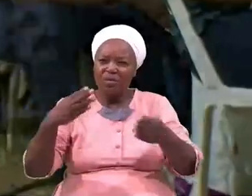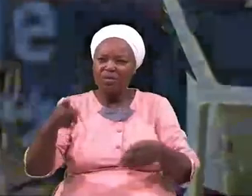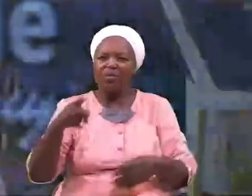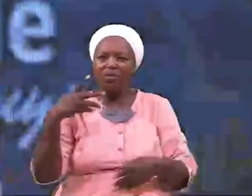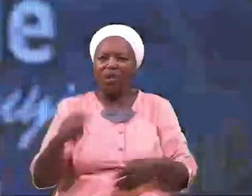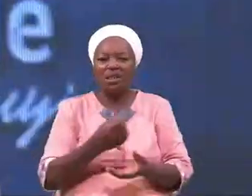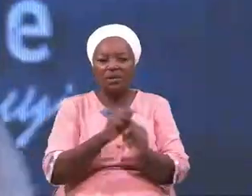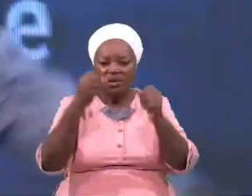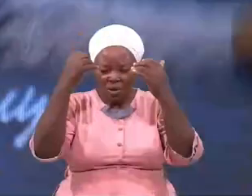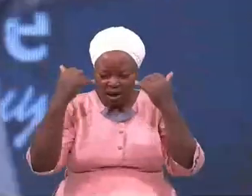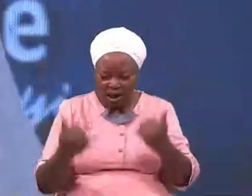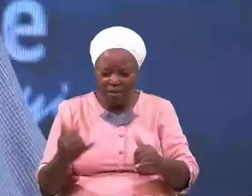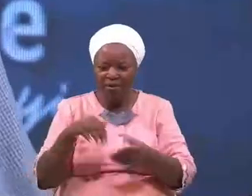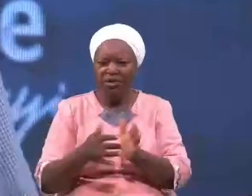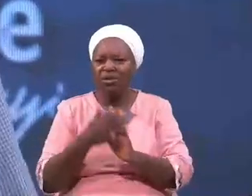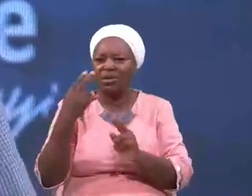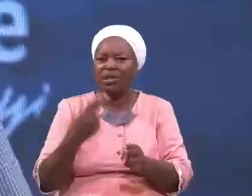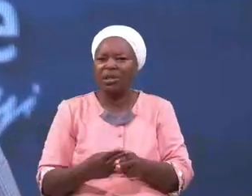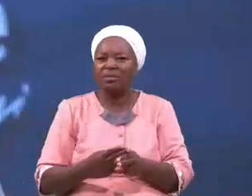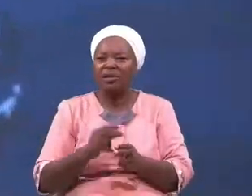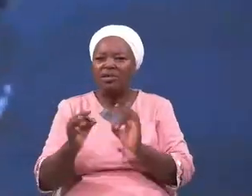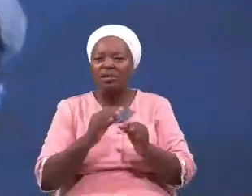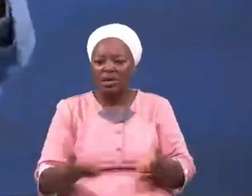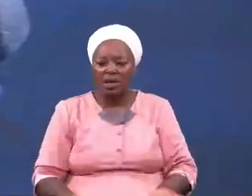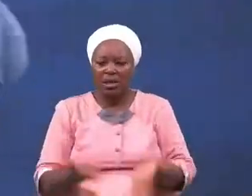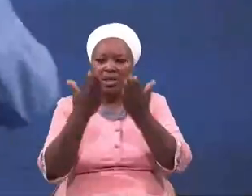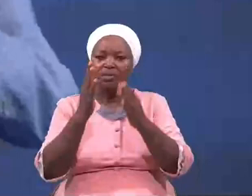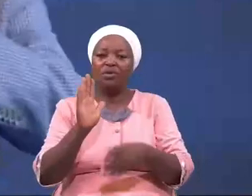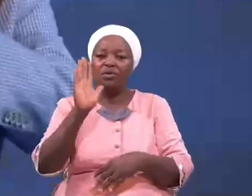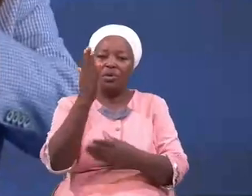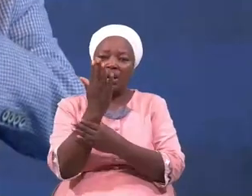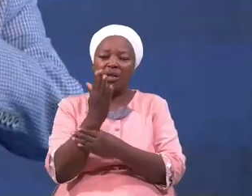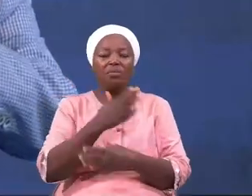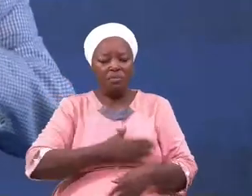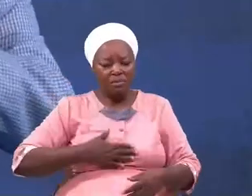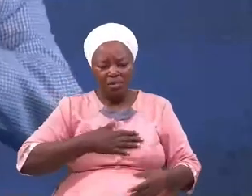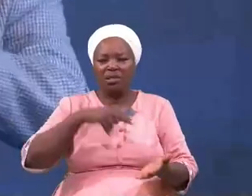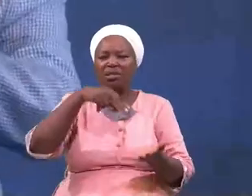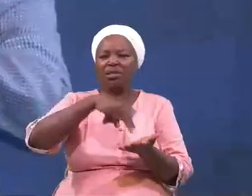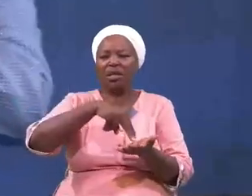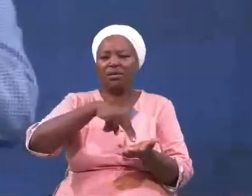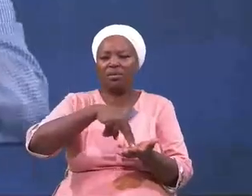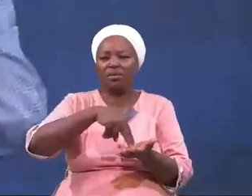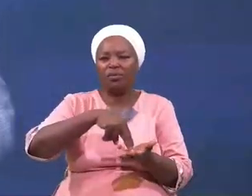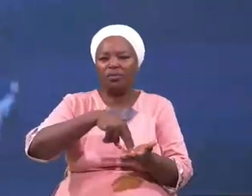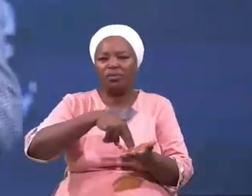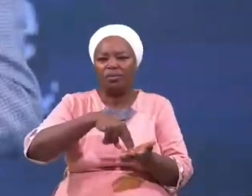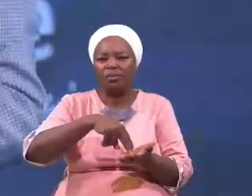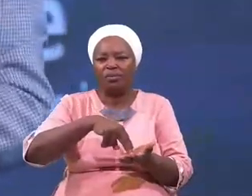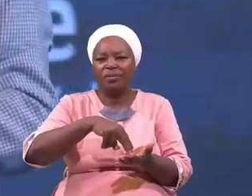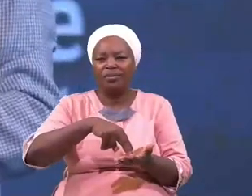Le Seigneur vous accordera le salut maintenant. Si vous levez la main, priez, vous tenir debout.